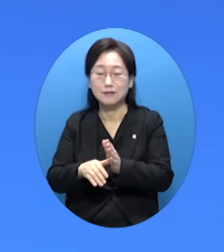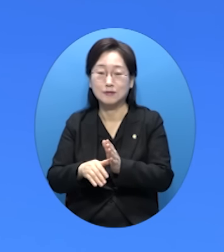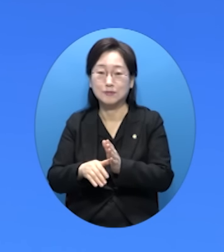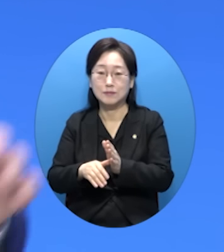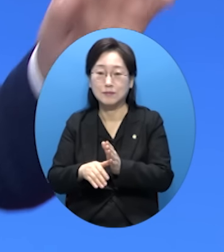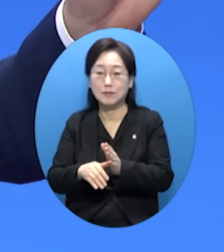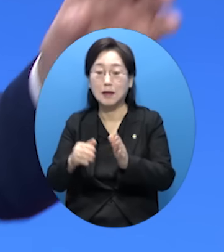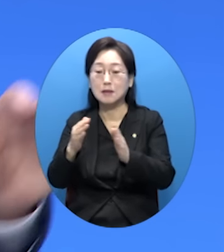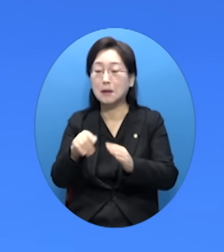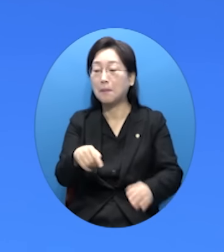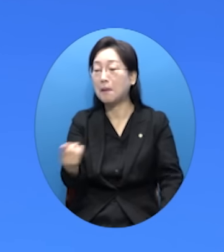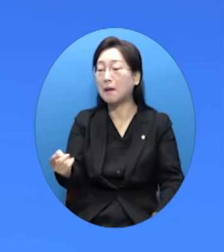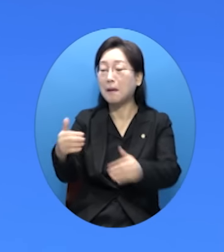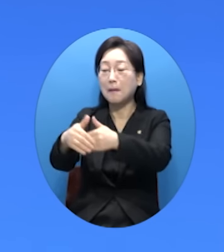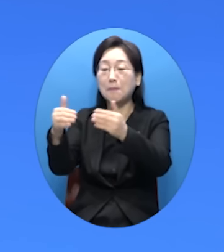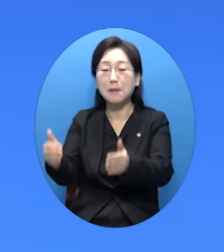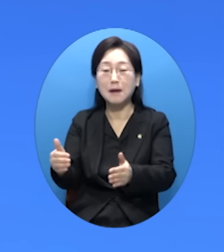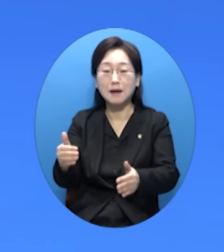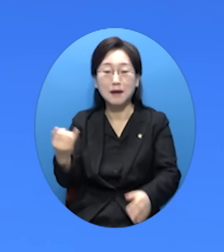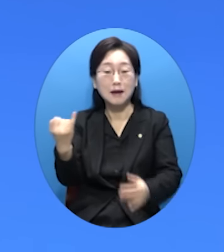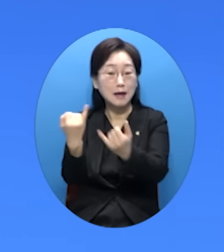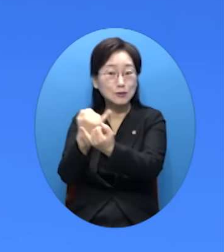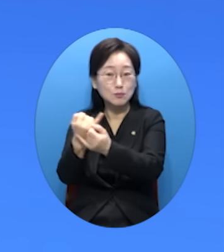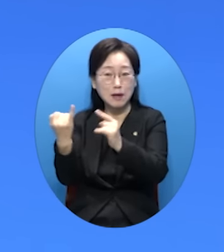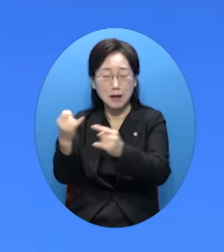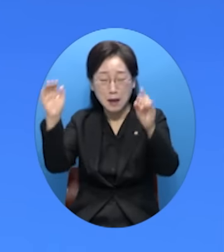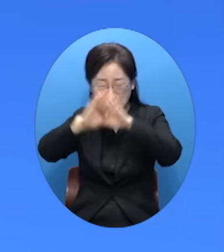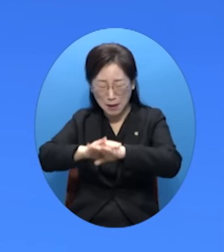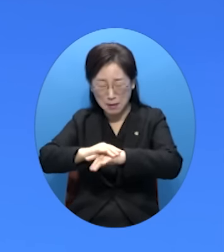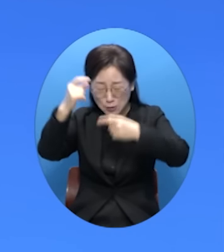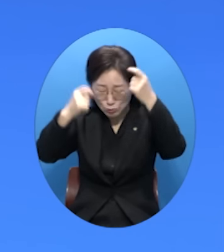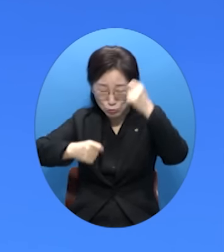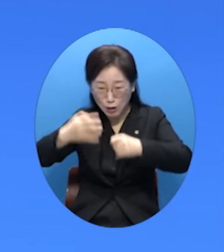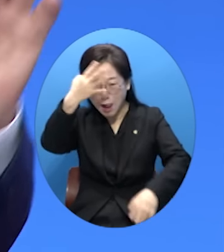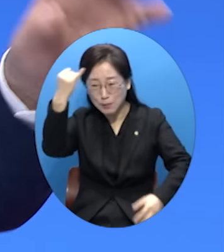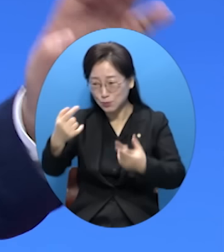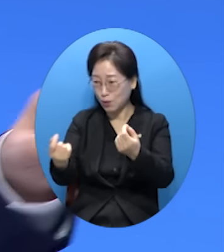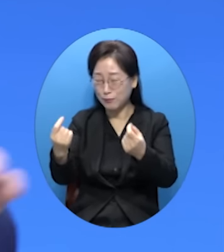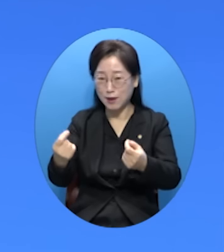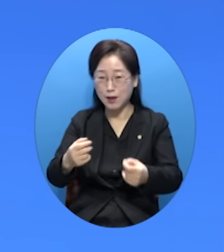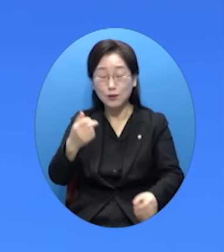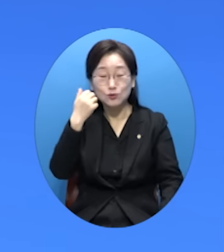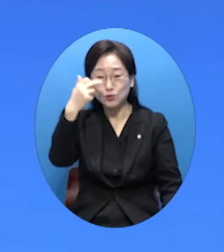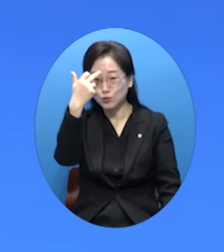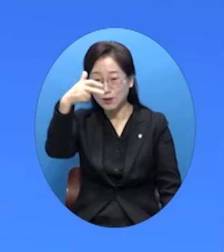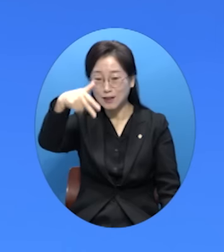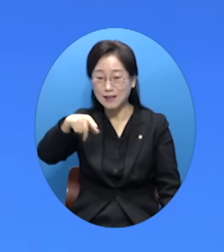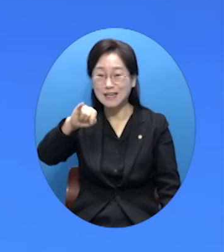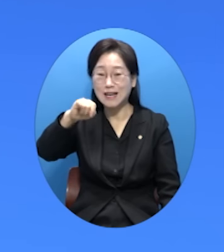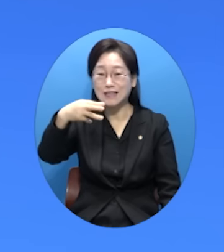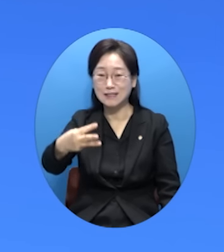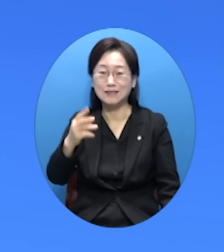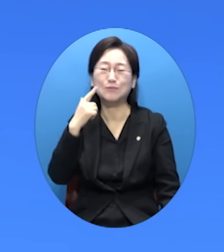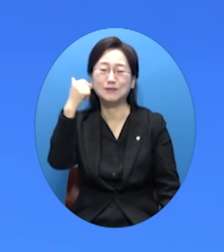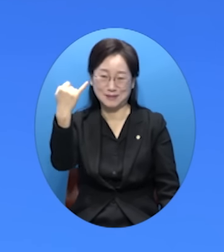그 집 저쪽 방 안에 또 웬 한 아주머니가 들어와서 밤마다 우는 할머니가 있었는데 그분이 최자실 목사님이